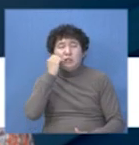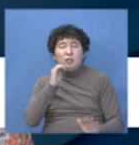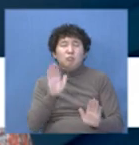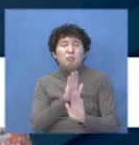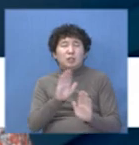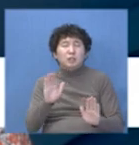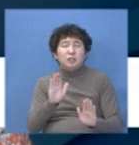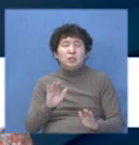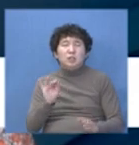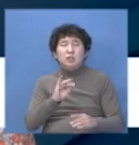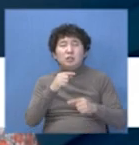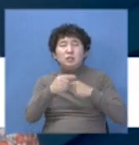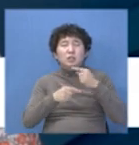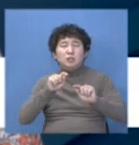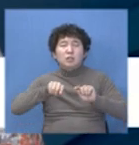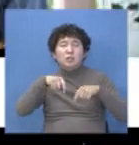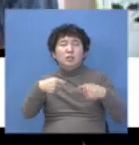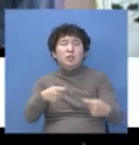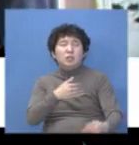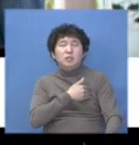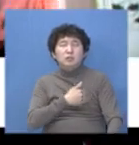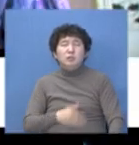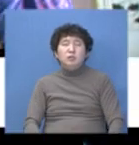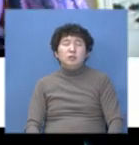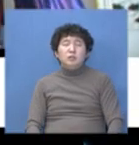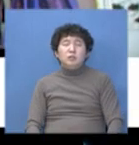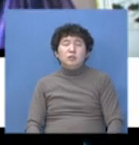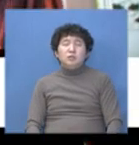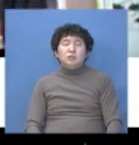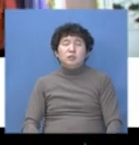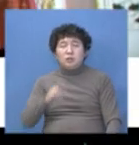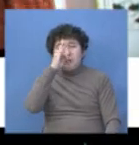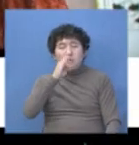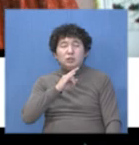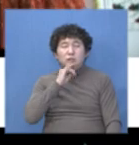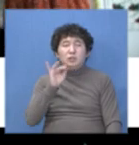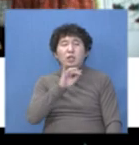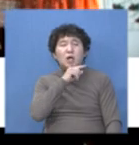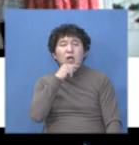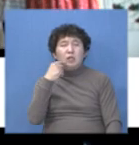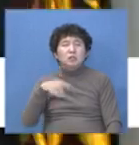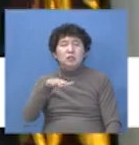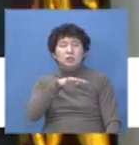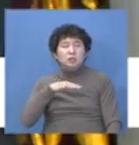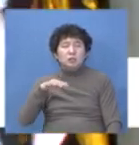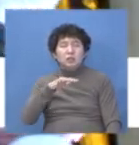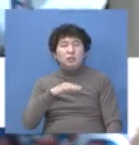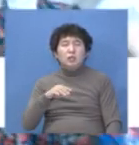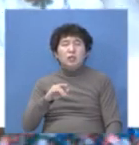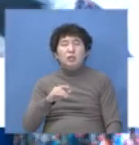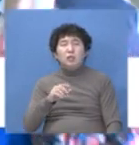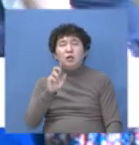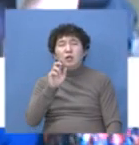насихаттау ұрпаққа аманат деп білеміз. Фестивальда Қазақстан мен Ресейдің үздік ансамбльдері өнер көрсетті. Шараға Барнаул,